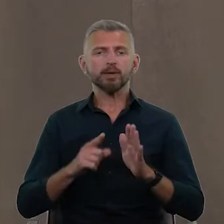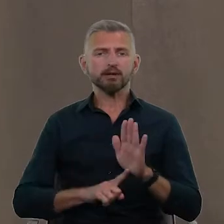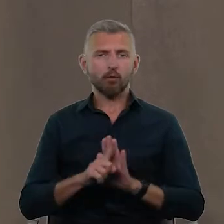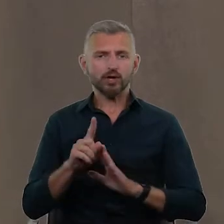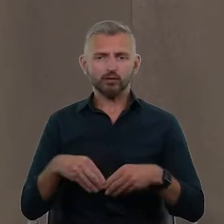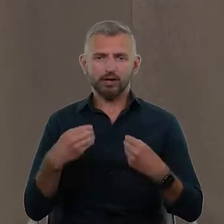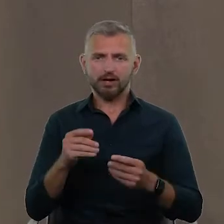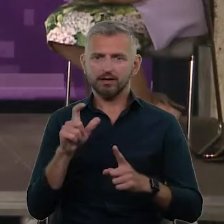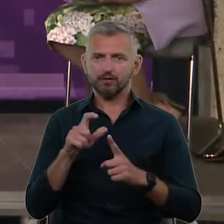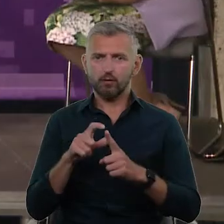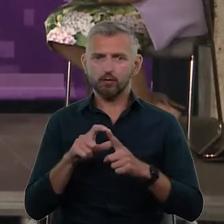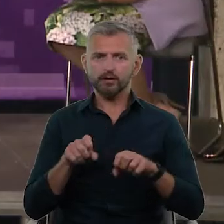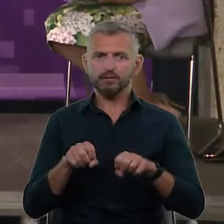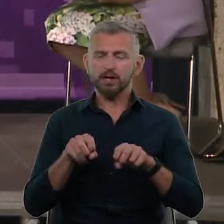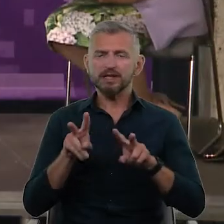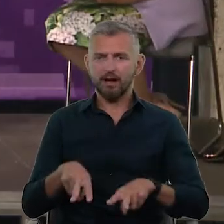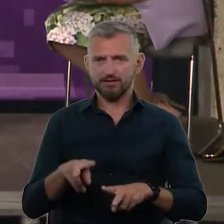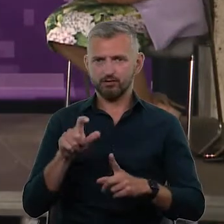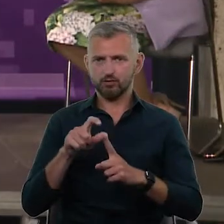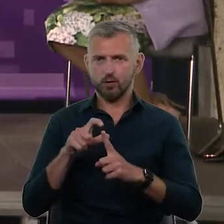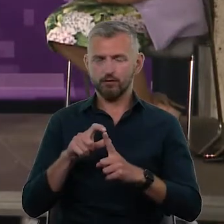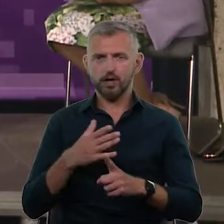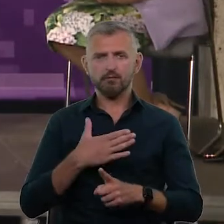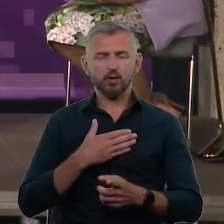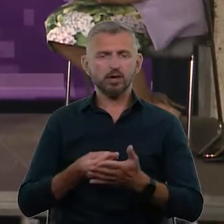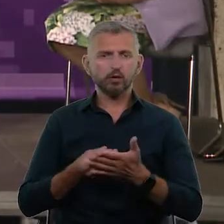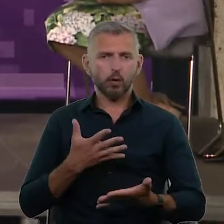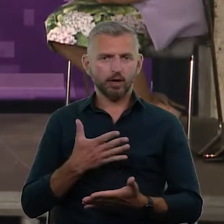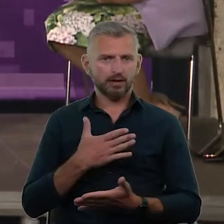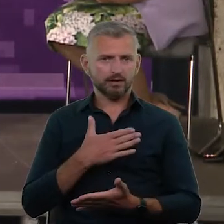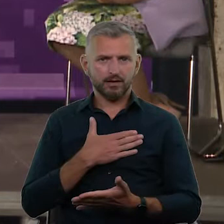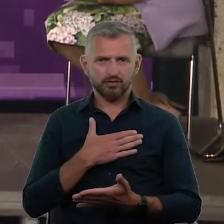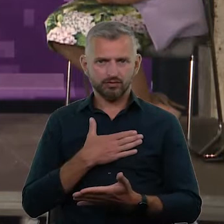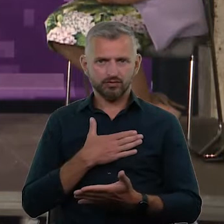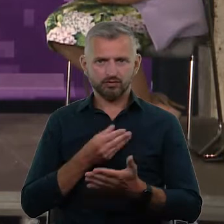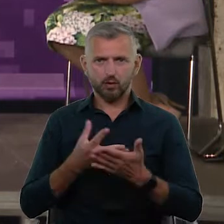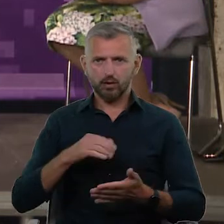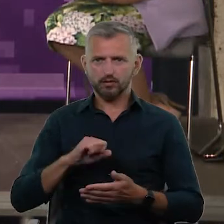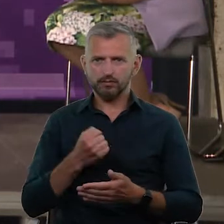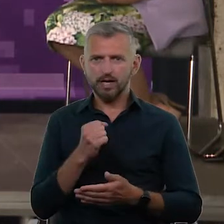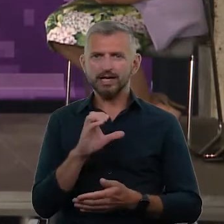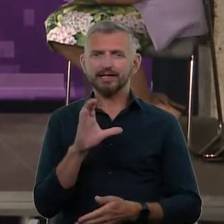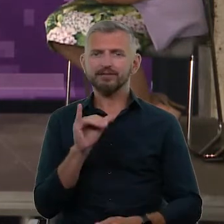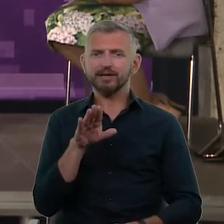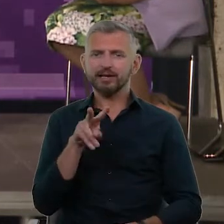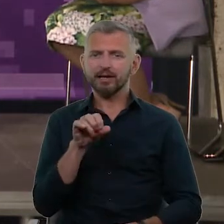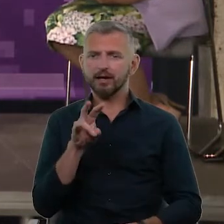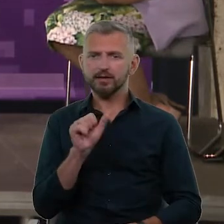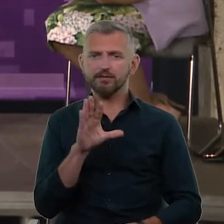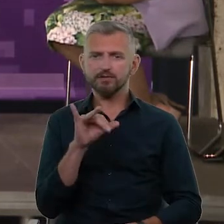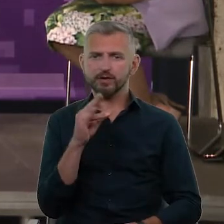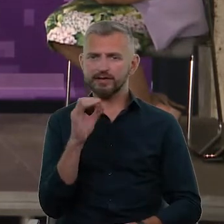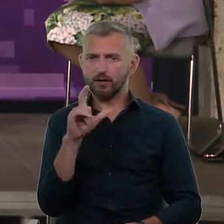спочатку надати слово, спеціальне слово моєї дорогої, нашої дорогої колежанки Світлани Войцеховської, яка